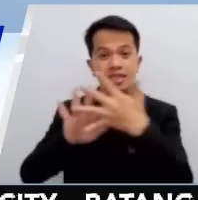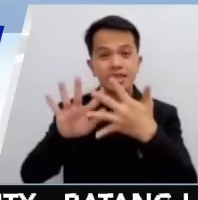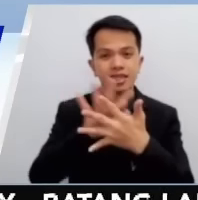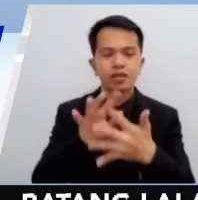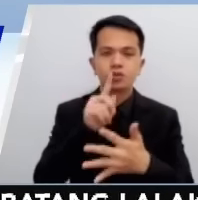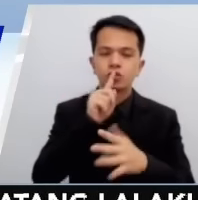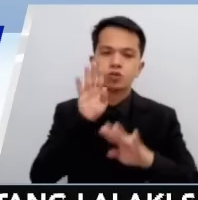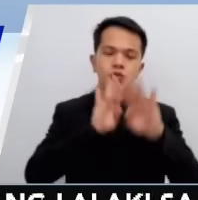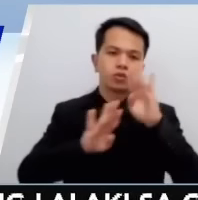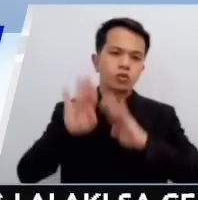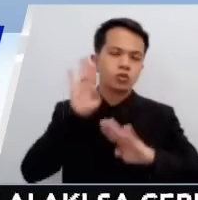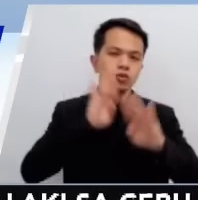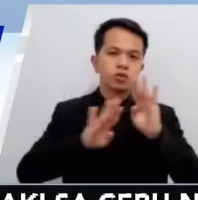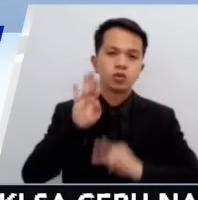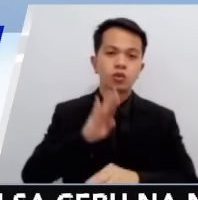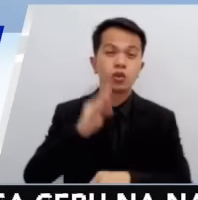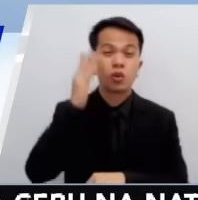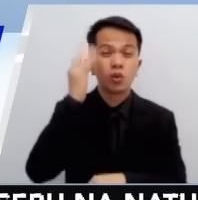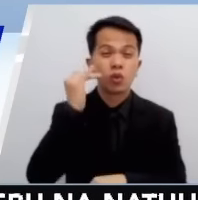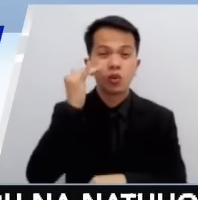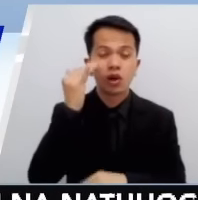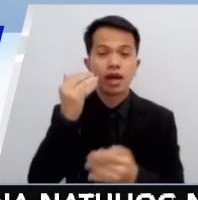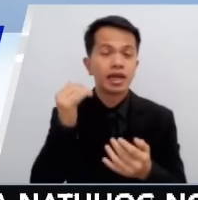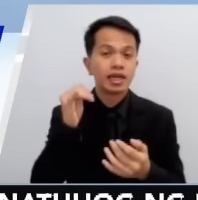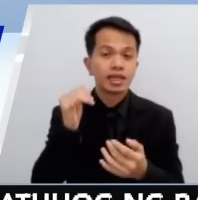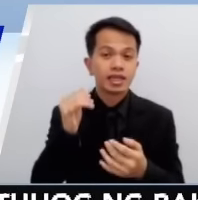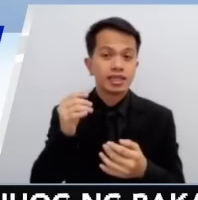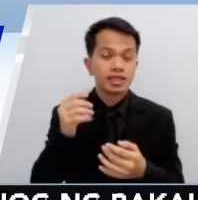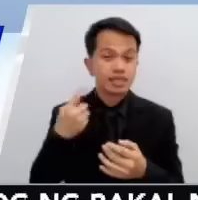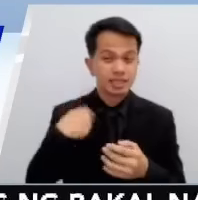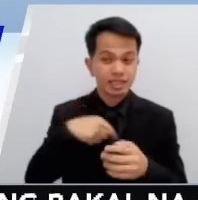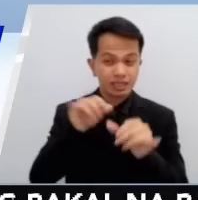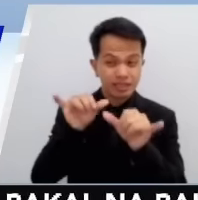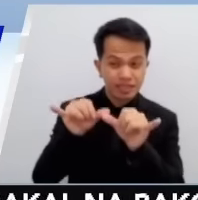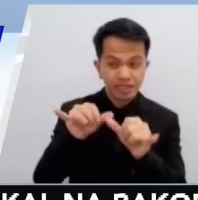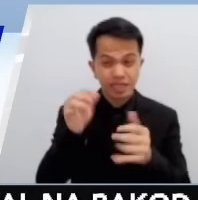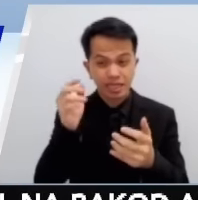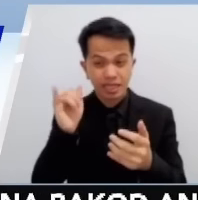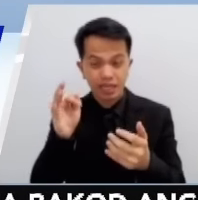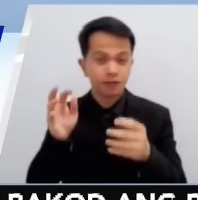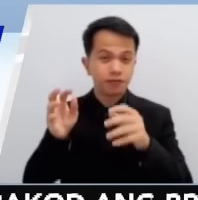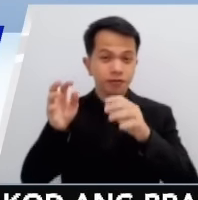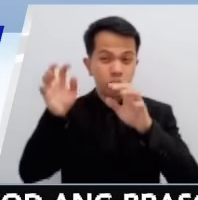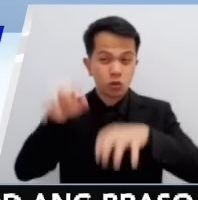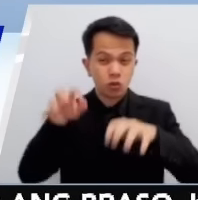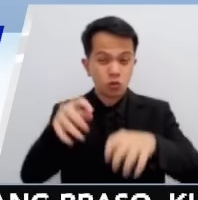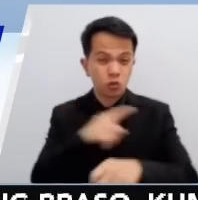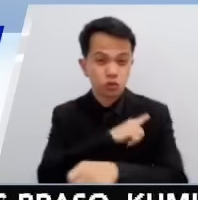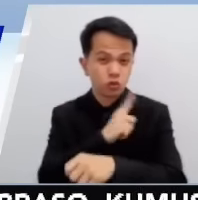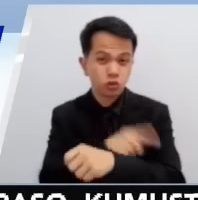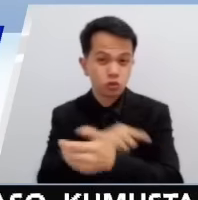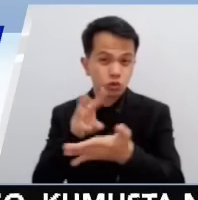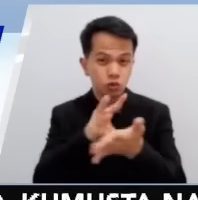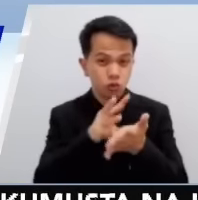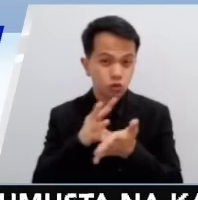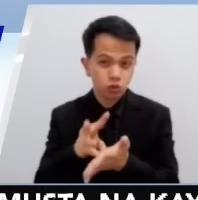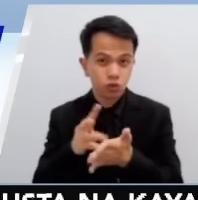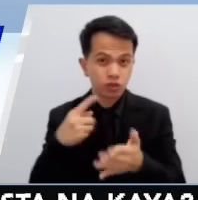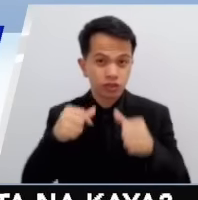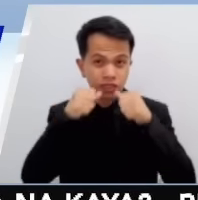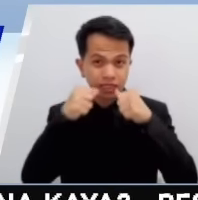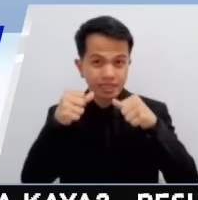po kasi kung ah ang tanta po natin ay magkakaroon ng malalakas na mga pag-ulan dito po sa area po kung saan po tayo nagpalabas ng weather